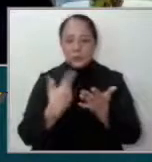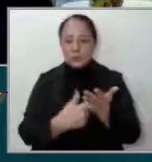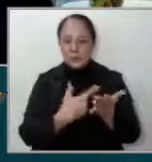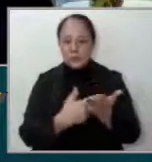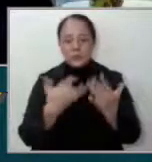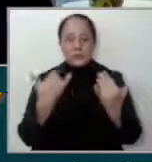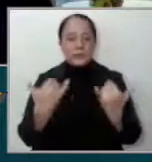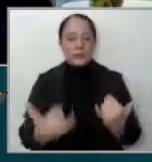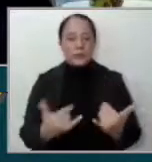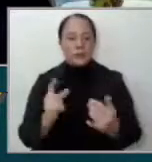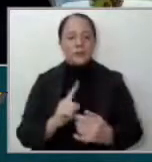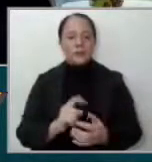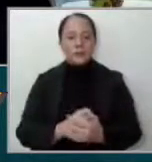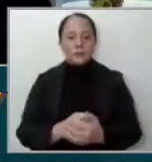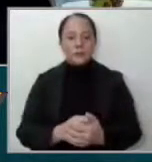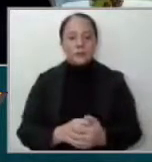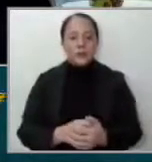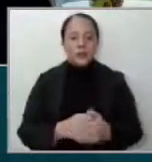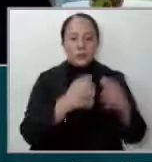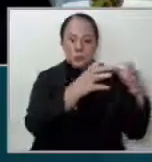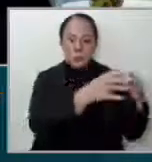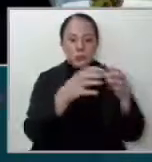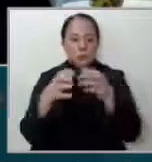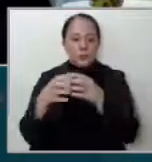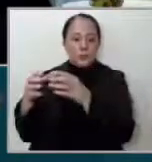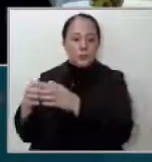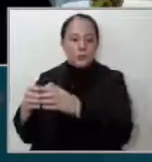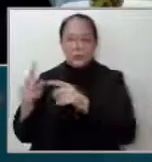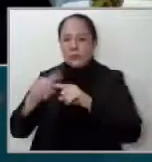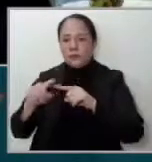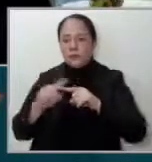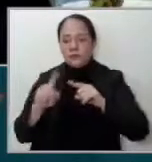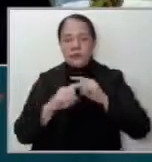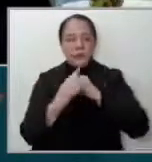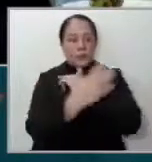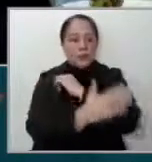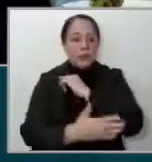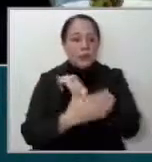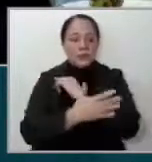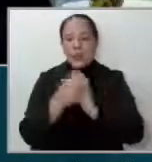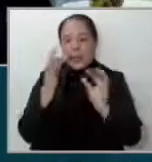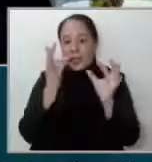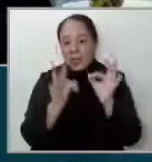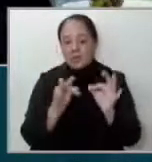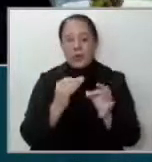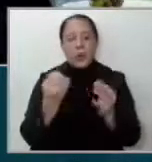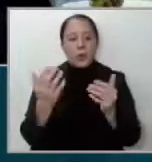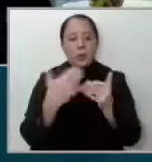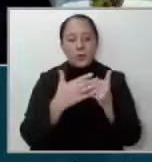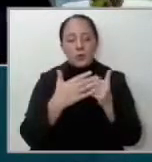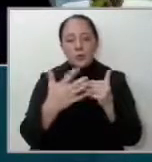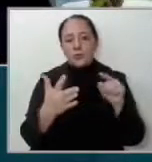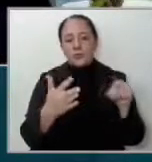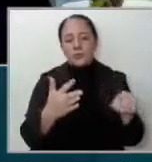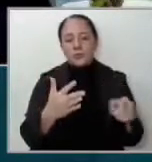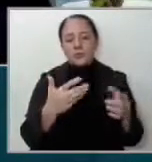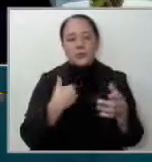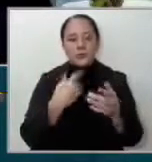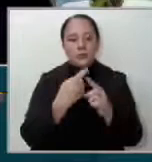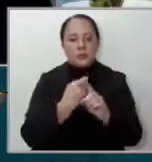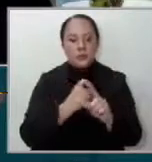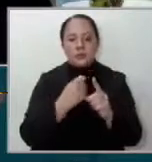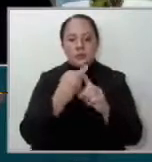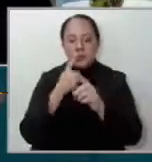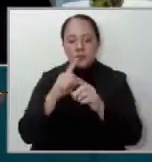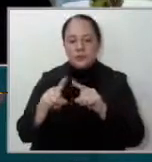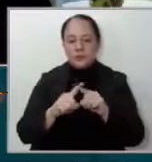yung klasifikasyon ng iba't ibang bansa para malaman kung ganong katagal yung quarantine ng mga manggagaling sa mga lugar na ito, yung